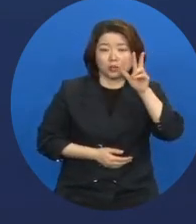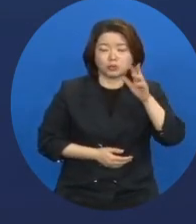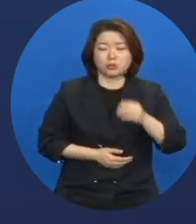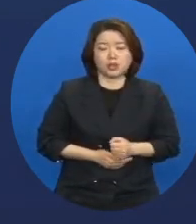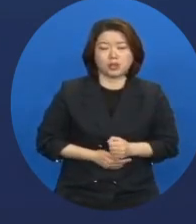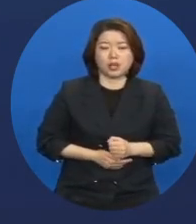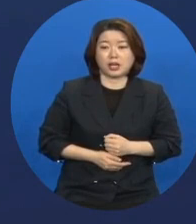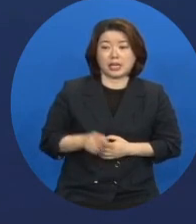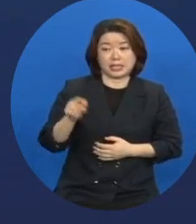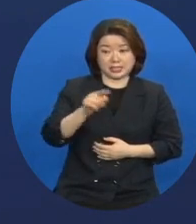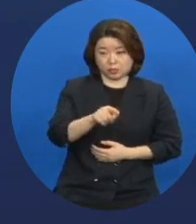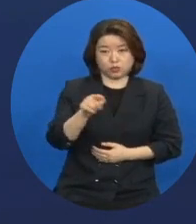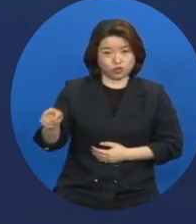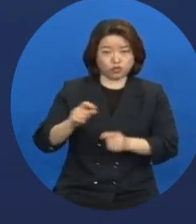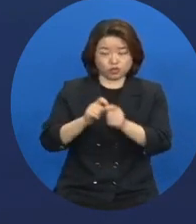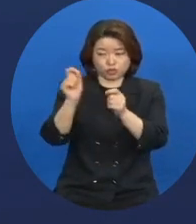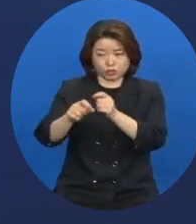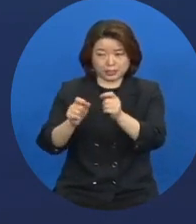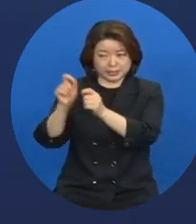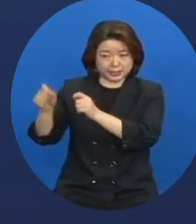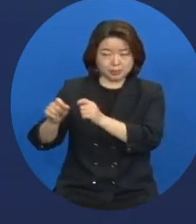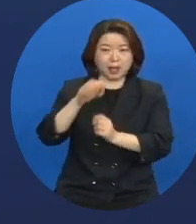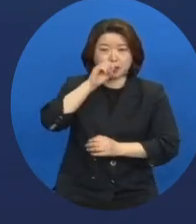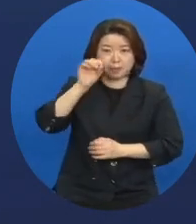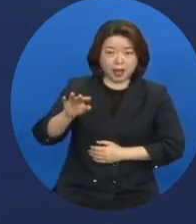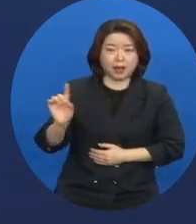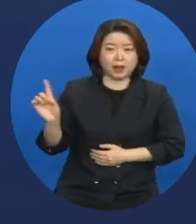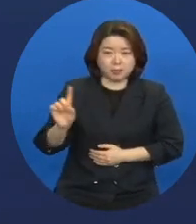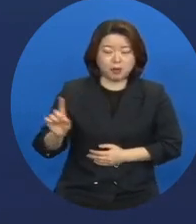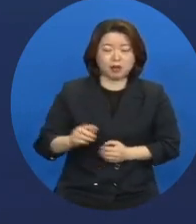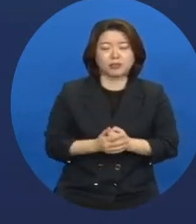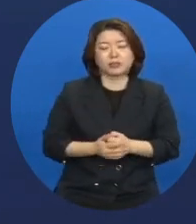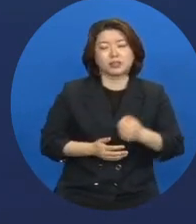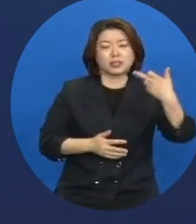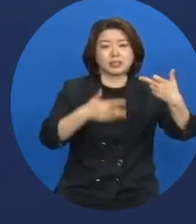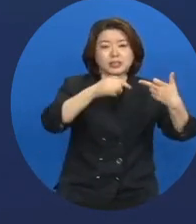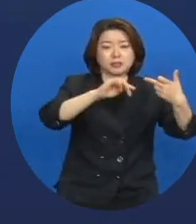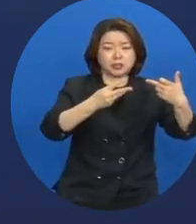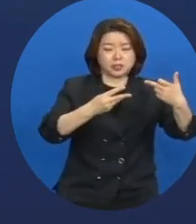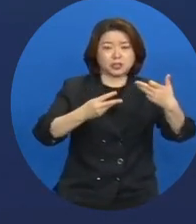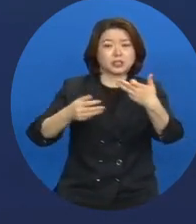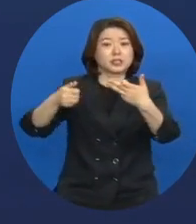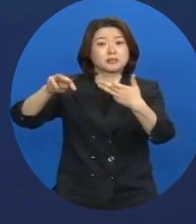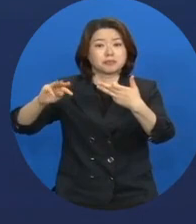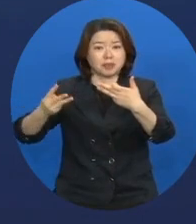지파, 므낫세 지파에게 말합니다. 17절, 18절에